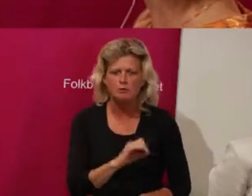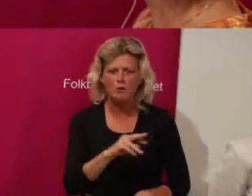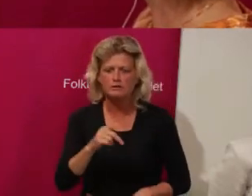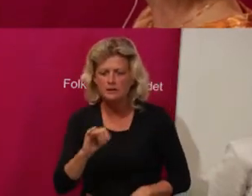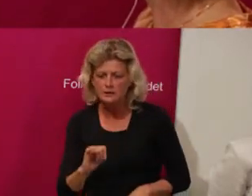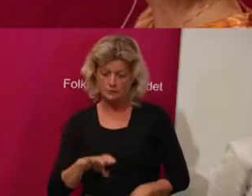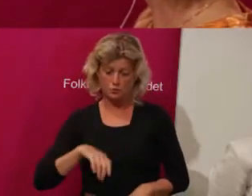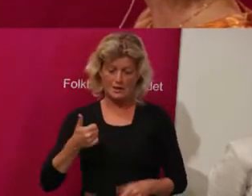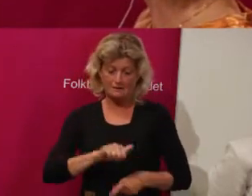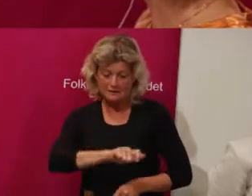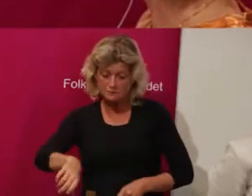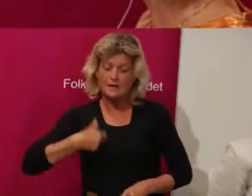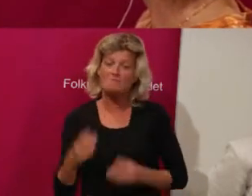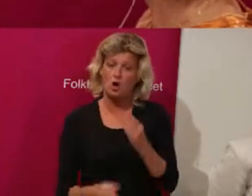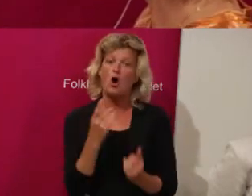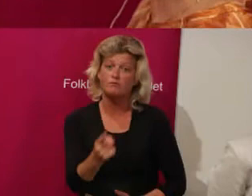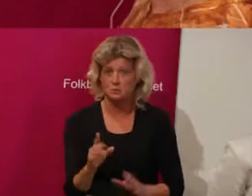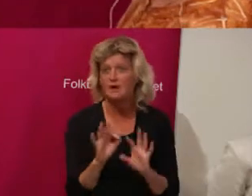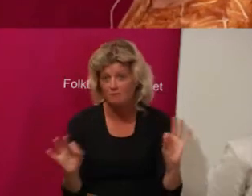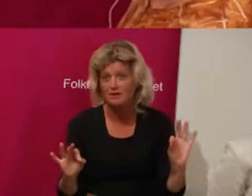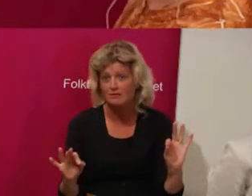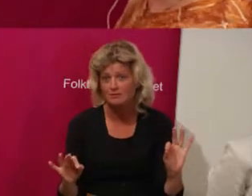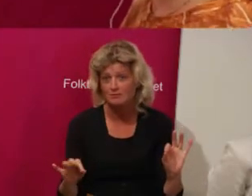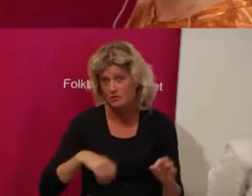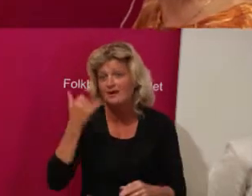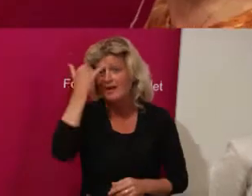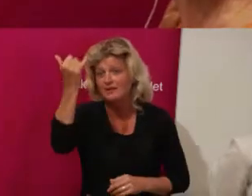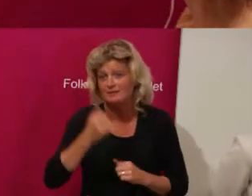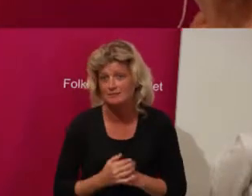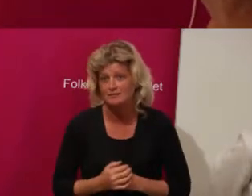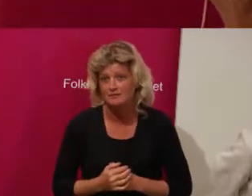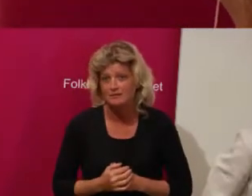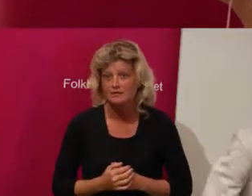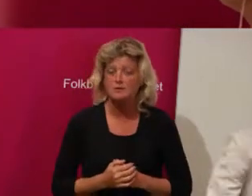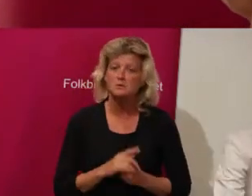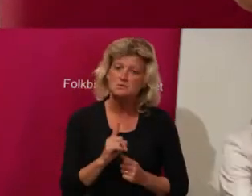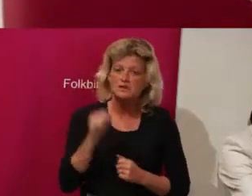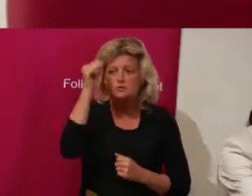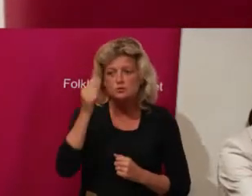egentligen deltagarna i folkbildningen, det som är så fint. Och sen är det förstås så att det är mer så i